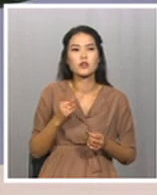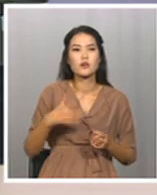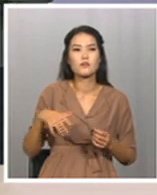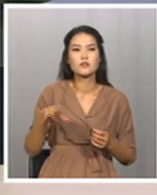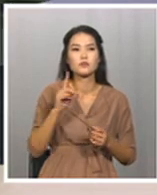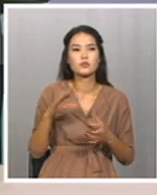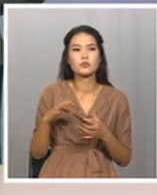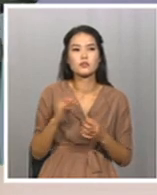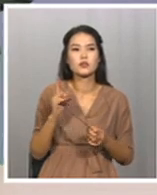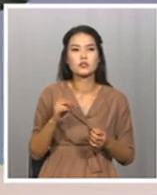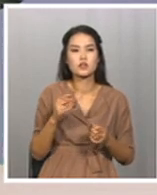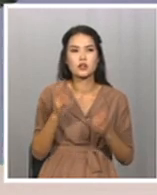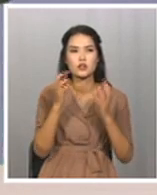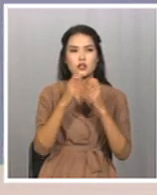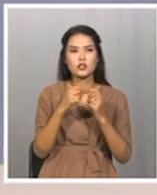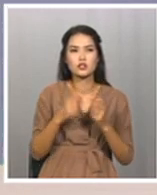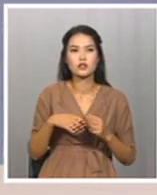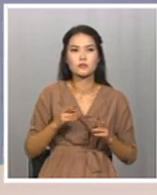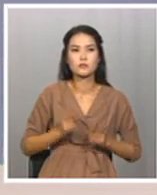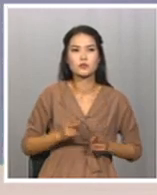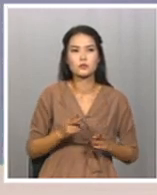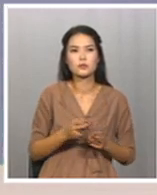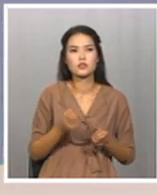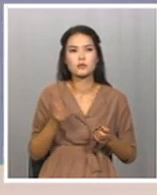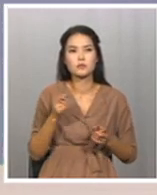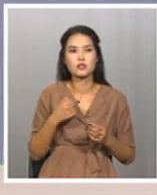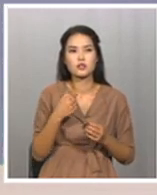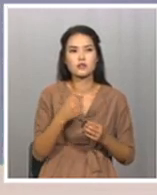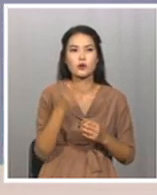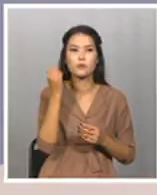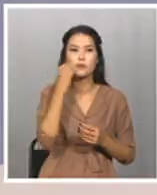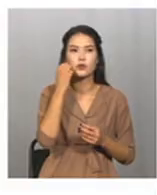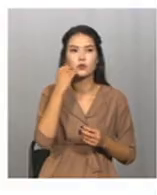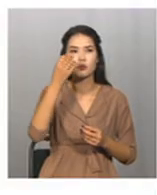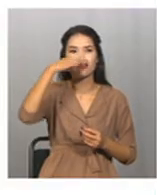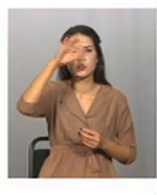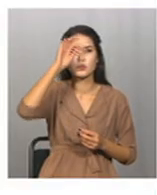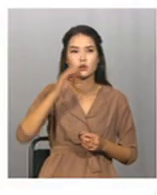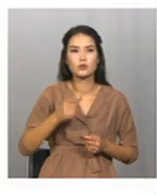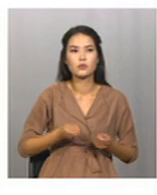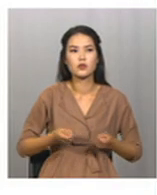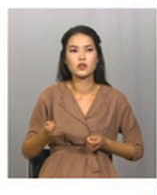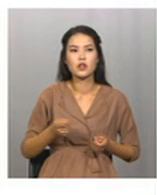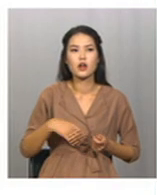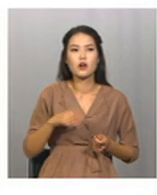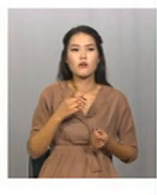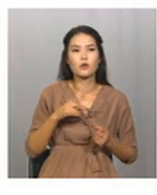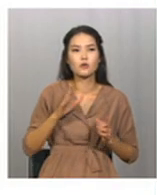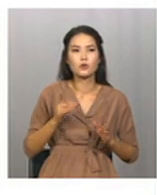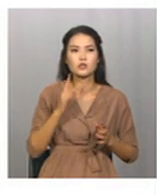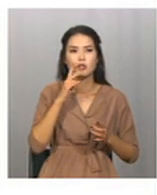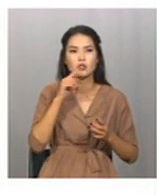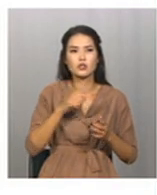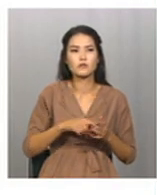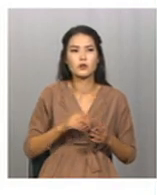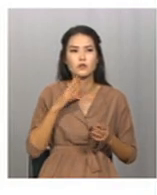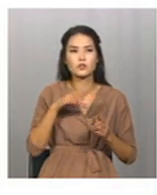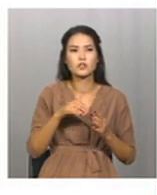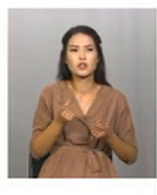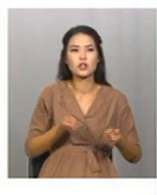с расследованием преступлений, привел его в Московское полицейское управление. Волей случая он оказывается вовлечен в расследование